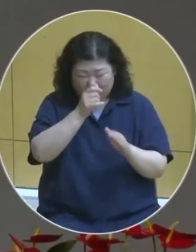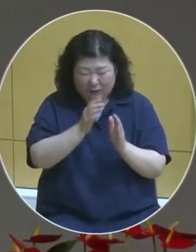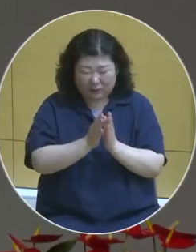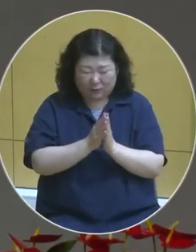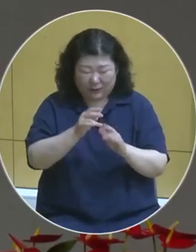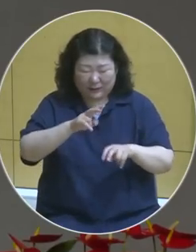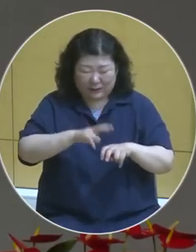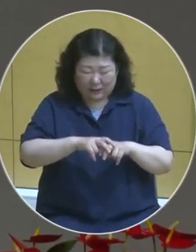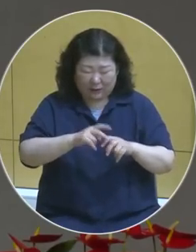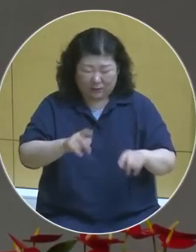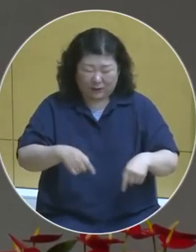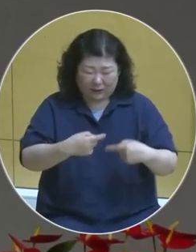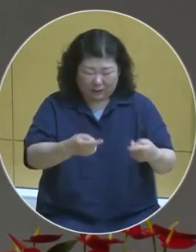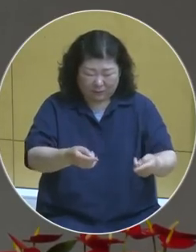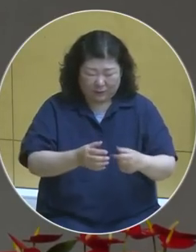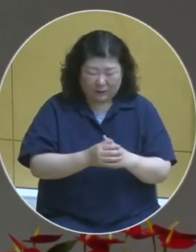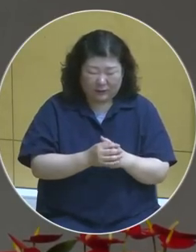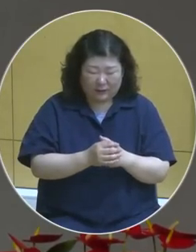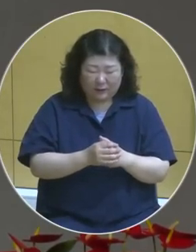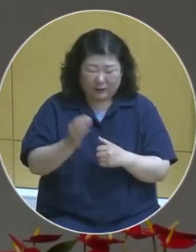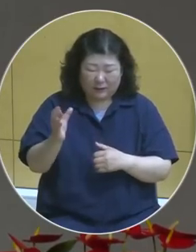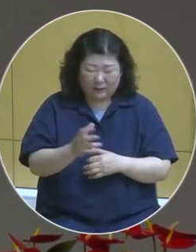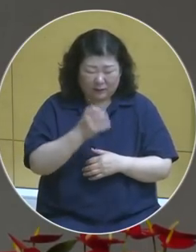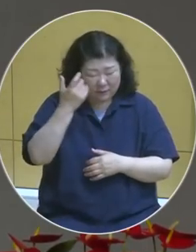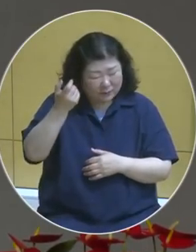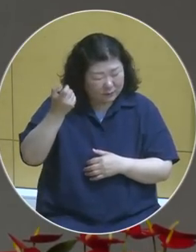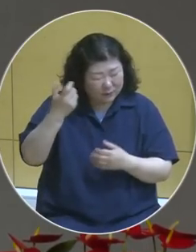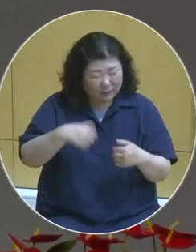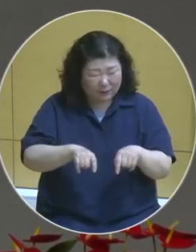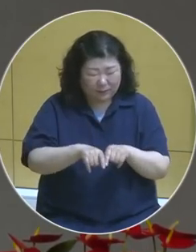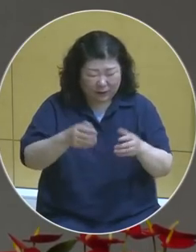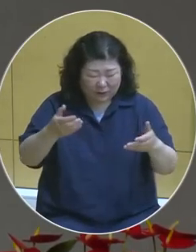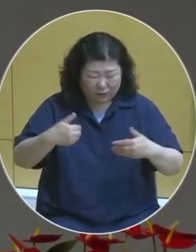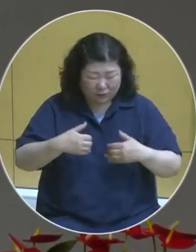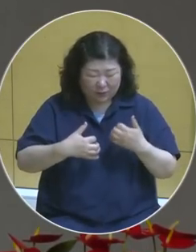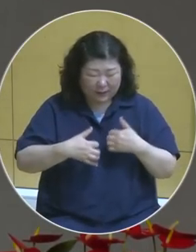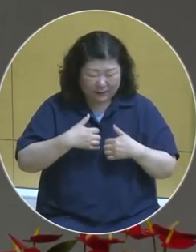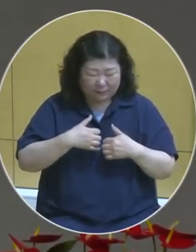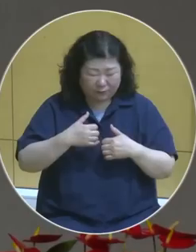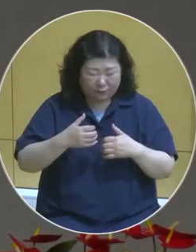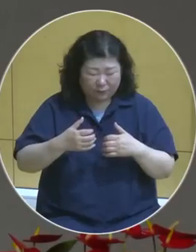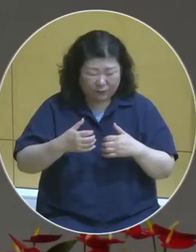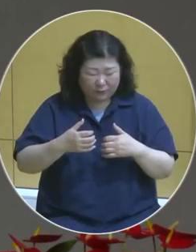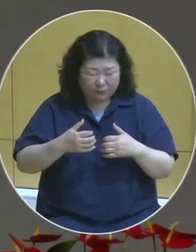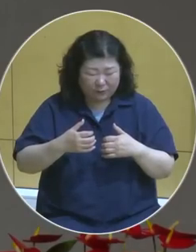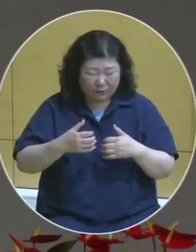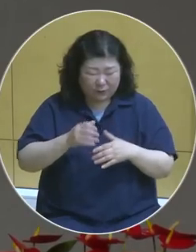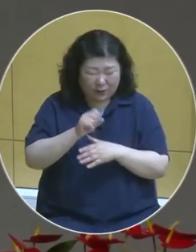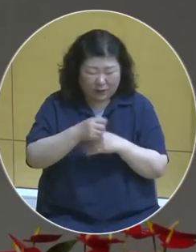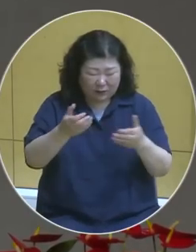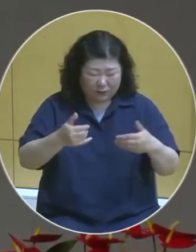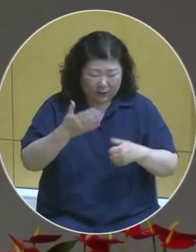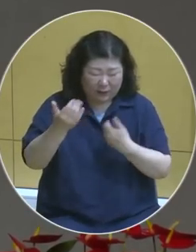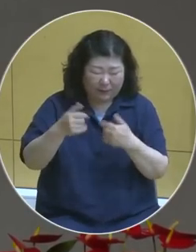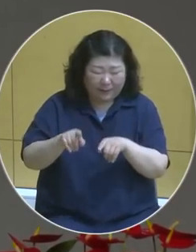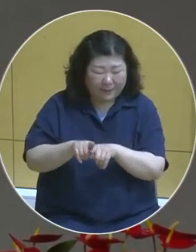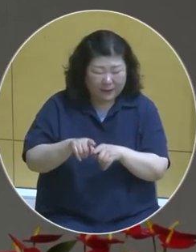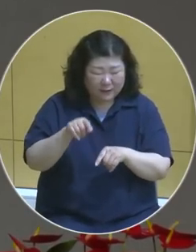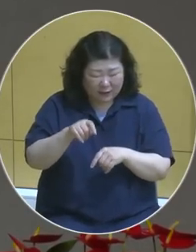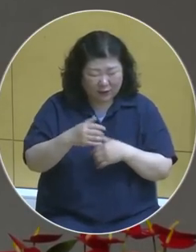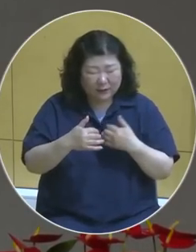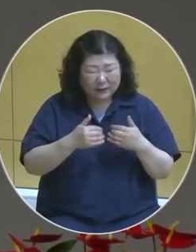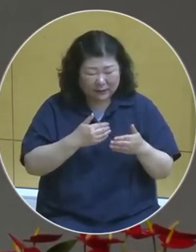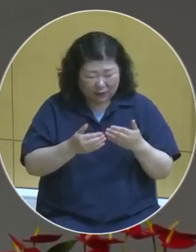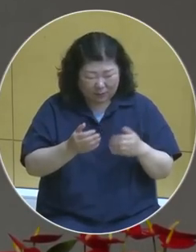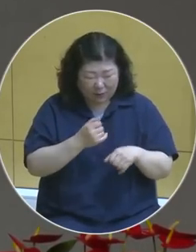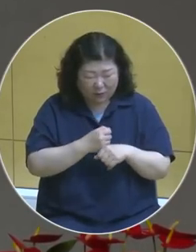나갑니다. 성령님 함께 하셔서 이들 속에 기쁨을 허락하시고 하나님이 함께 하심을 체험케 하여 주시오며 기도의